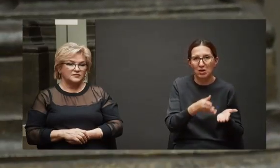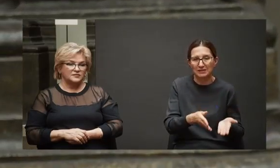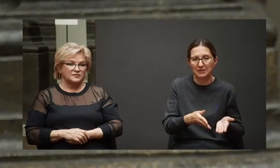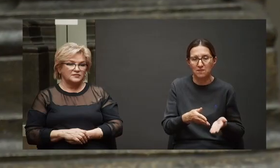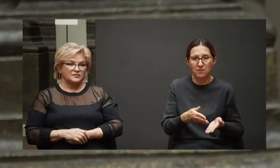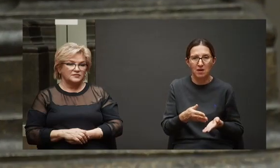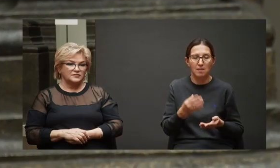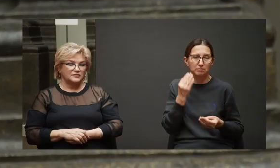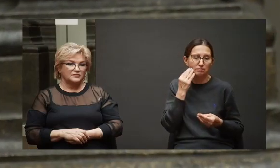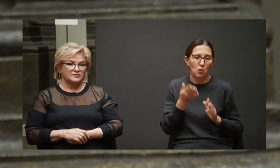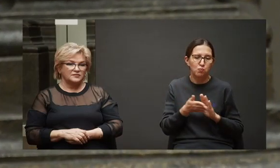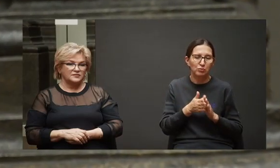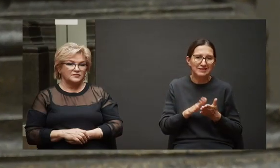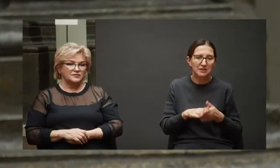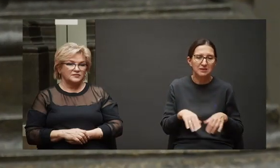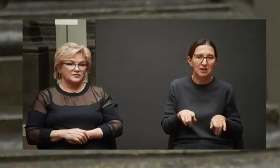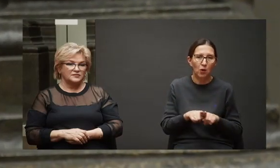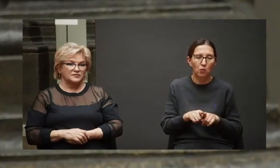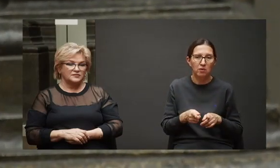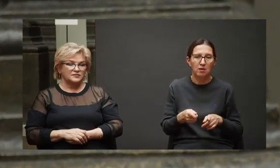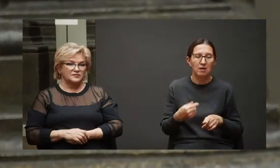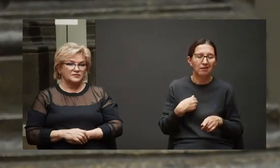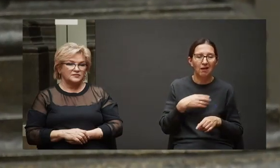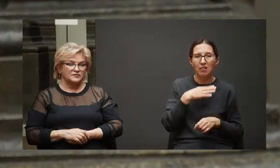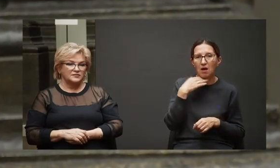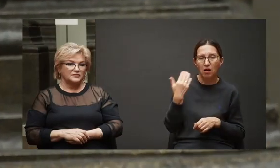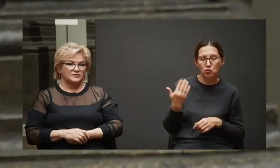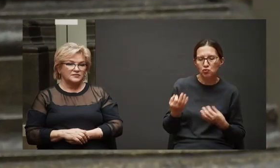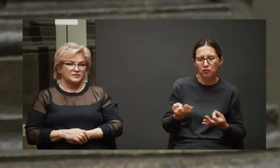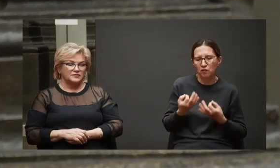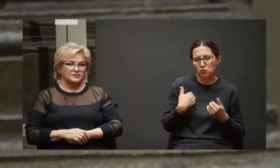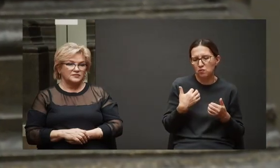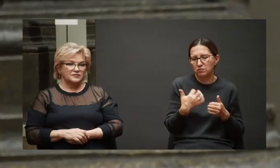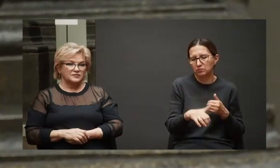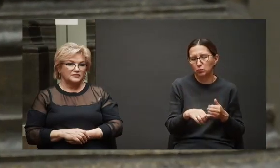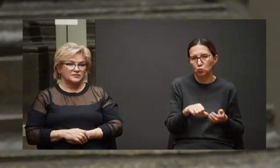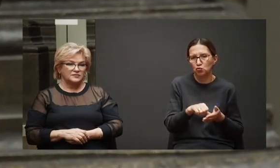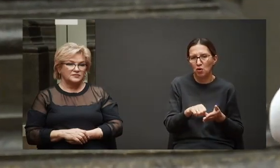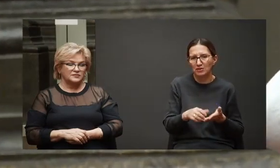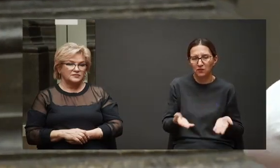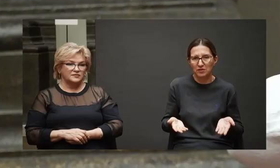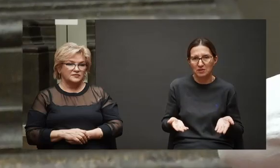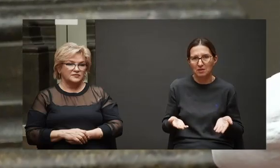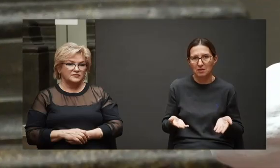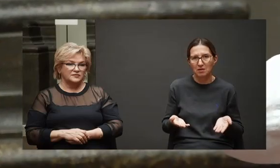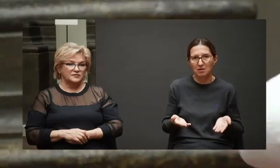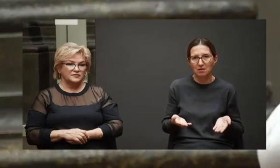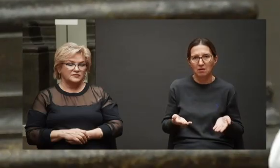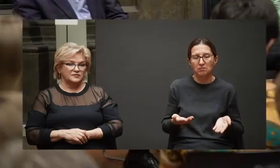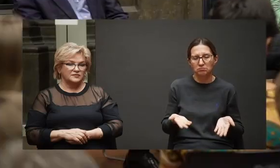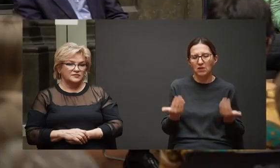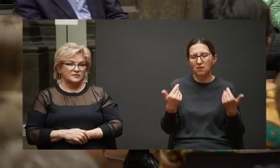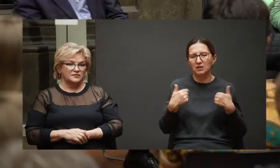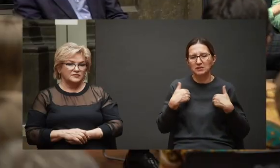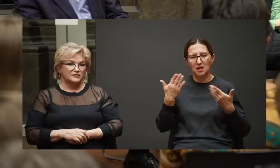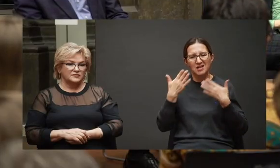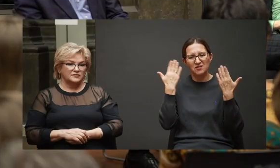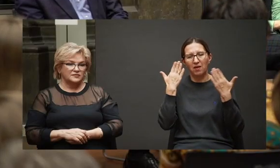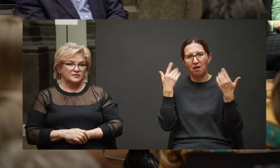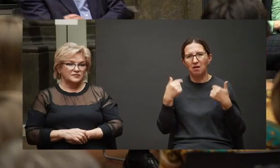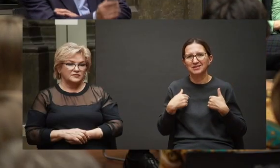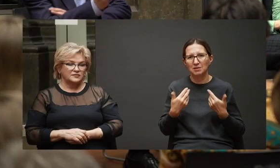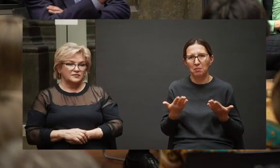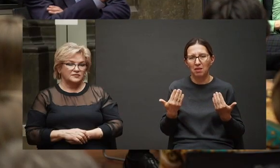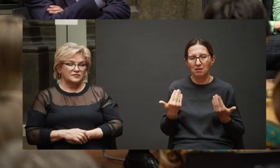Это позиция, ну, как бы, я не хочу ни в чем участвовать, везите меня, развлекайте.